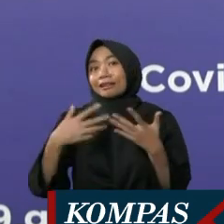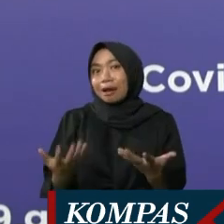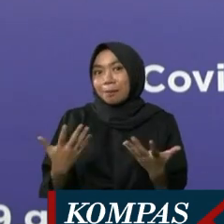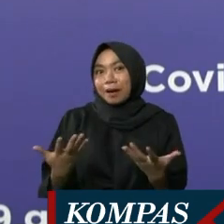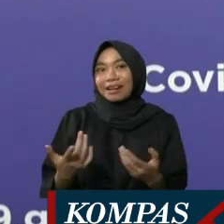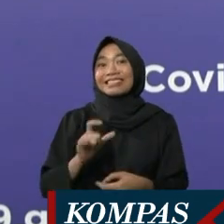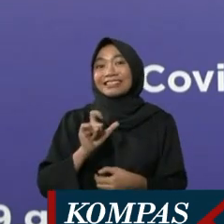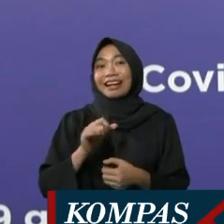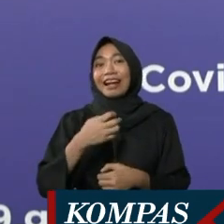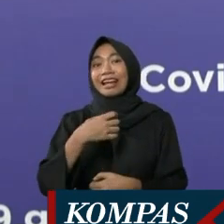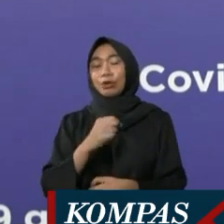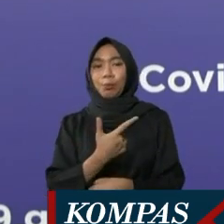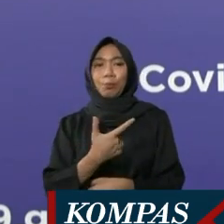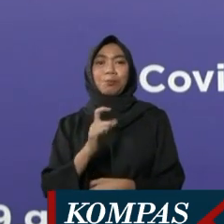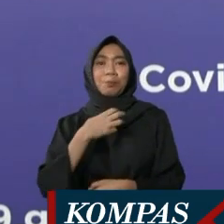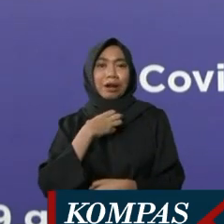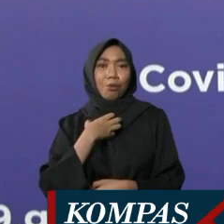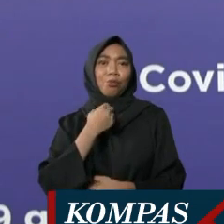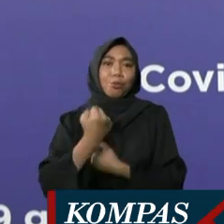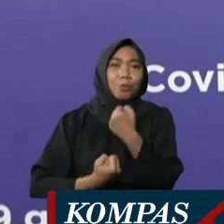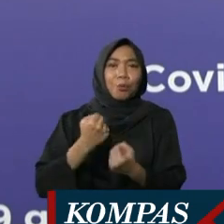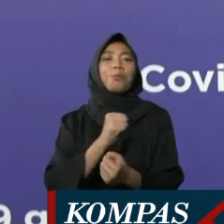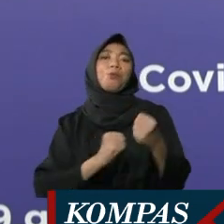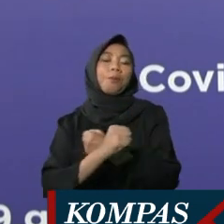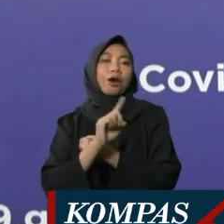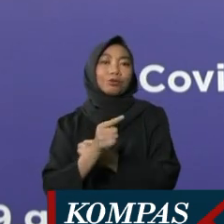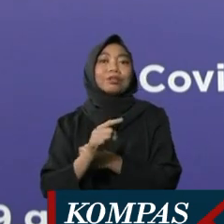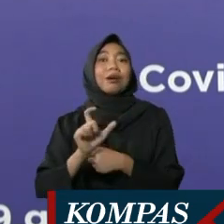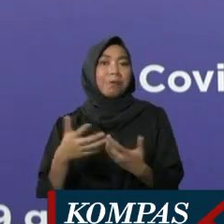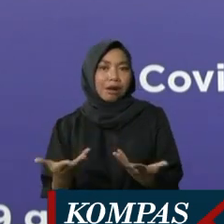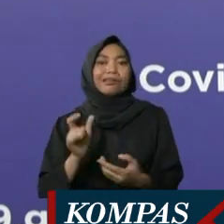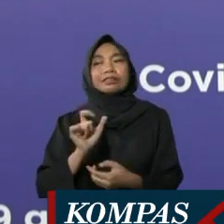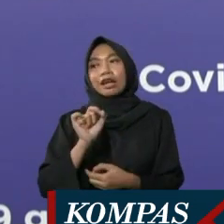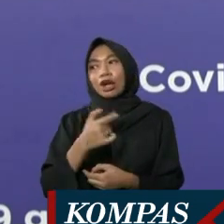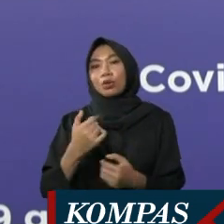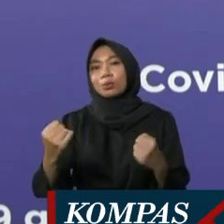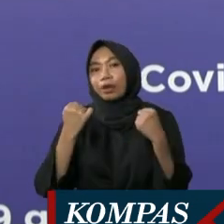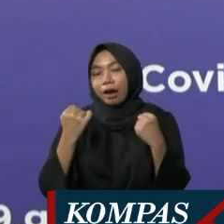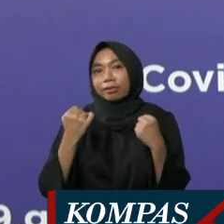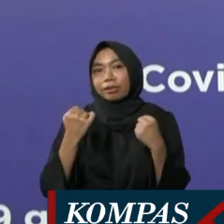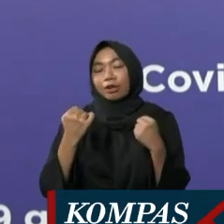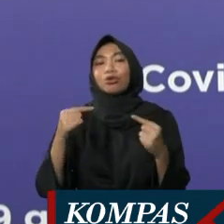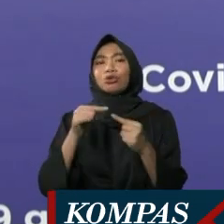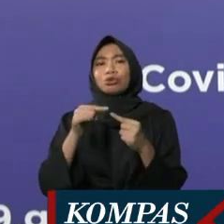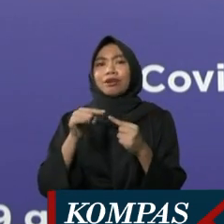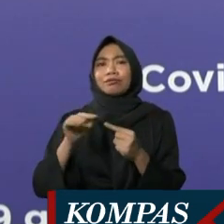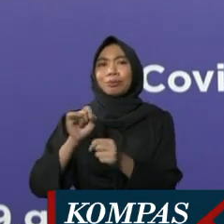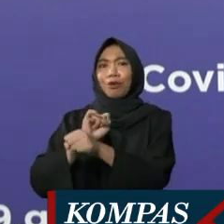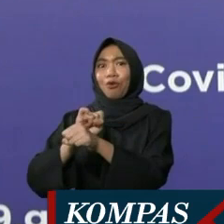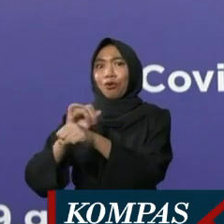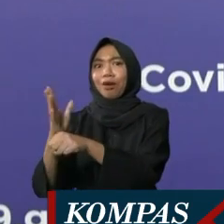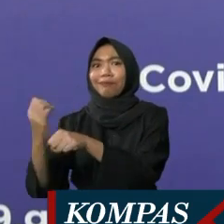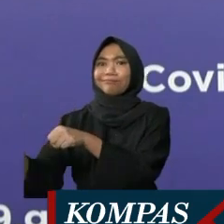cara hidup kita Hai untuk lebih sehat dan lebih aman agar bisa terhindar